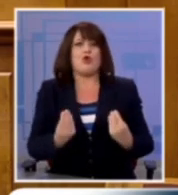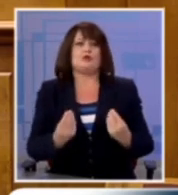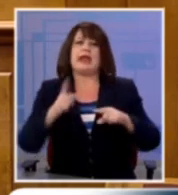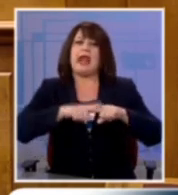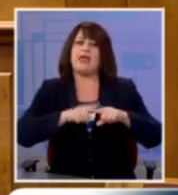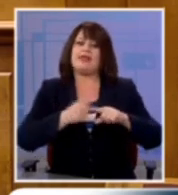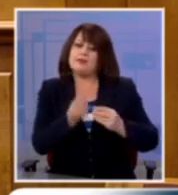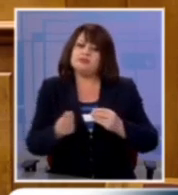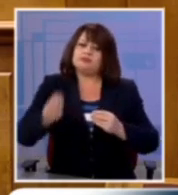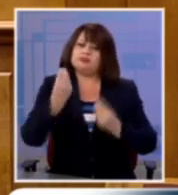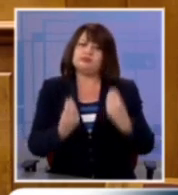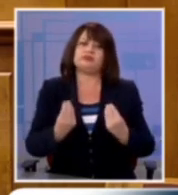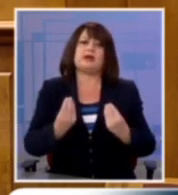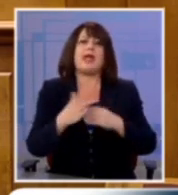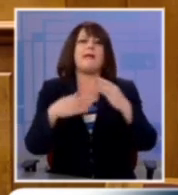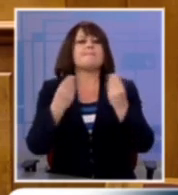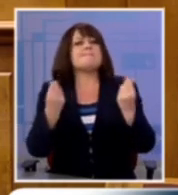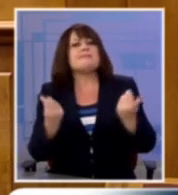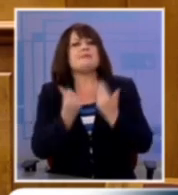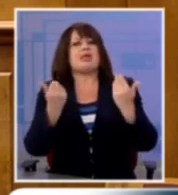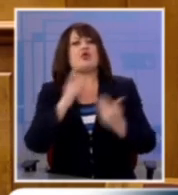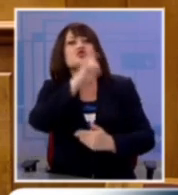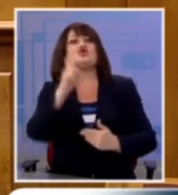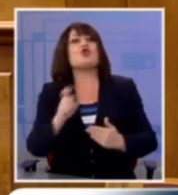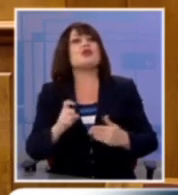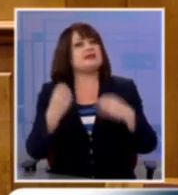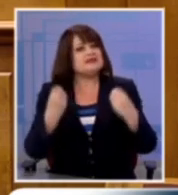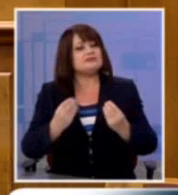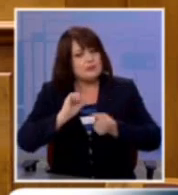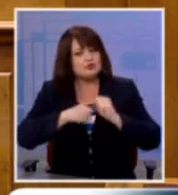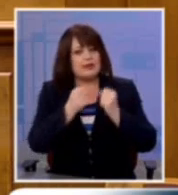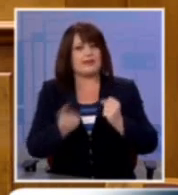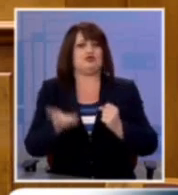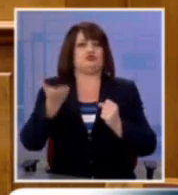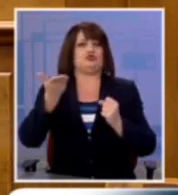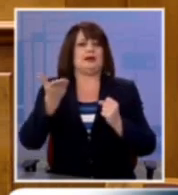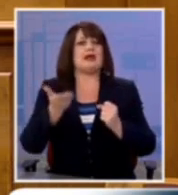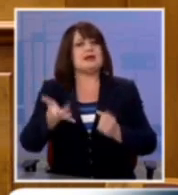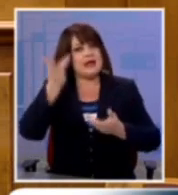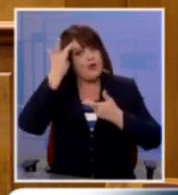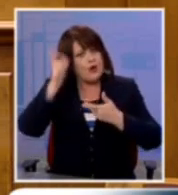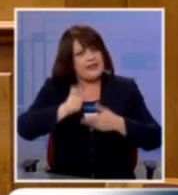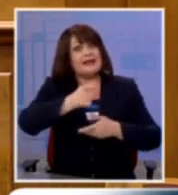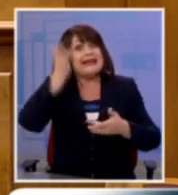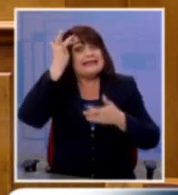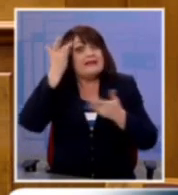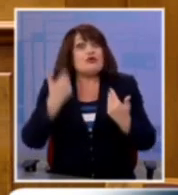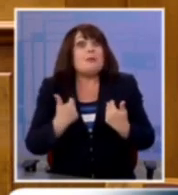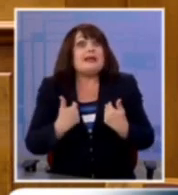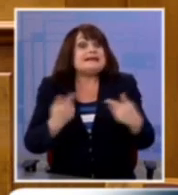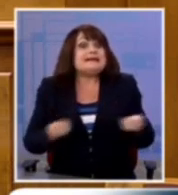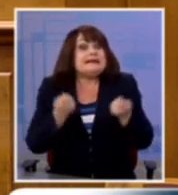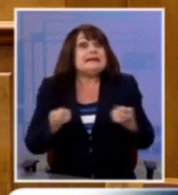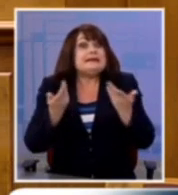χώρας, αλλά και του βιωτικού της επίπεδου του λαού, αλλά και για να ανεβάσει αυτή τη συνειδητότητα.